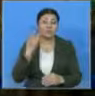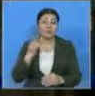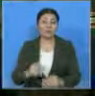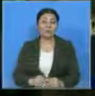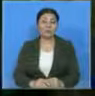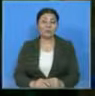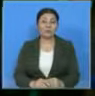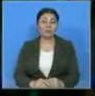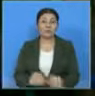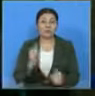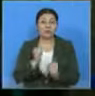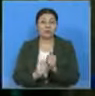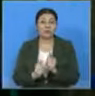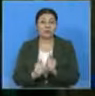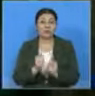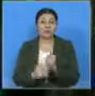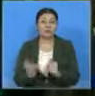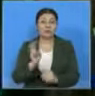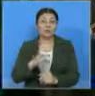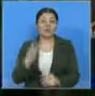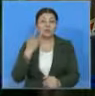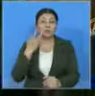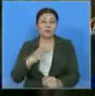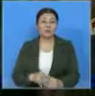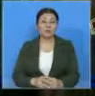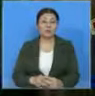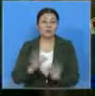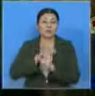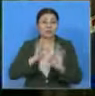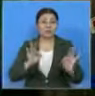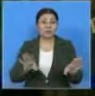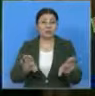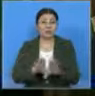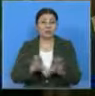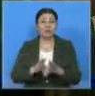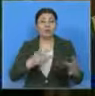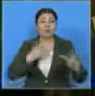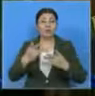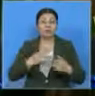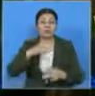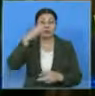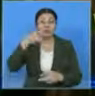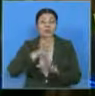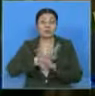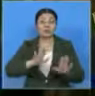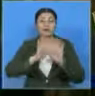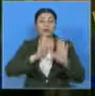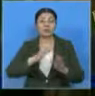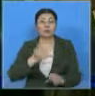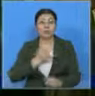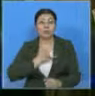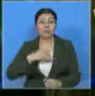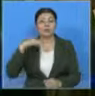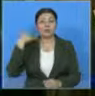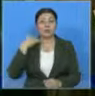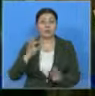часто ходите? Все время ходим постоянно. Очень замечательно. Нигде, по-моему, в Казахстане нет. Только в Актобе. Это очень